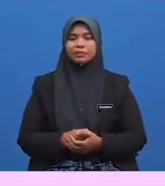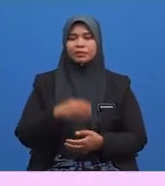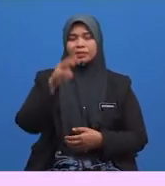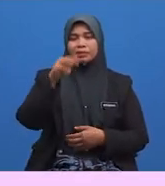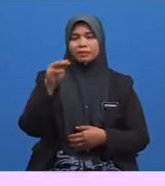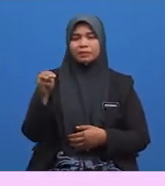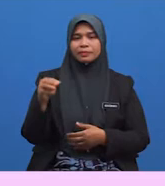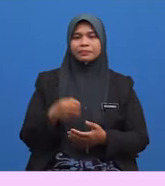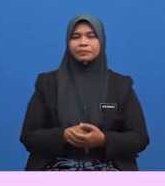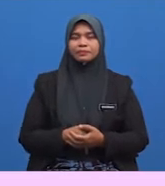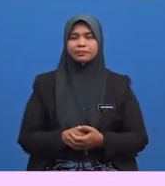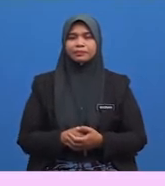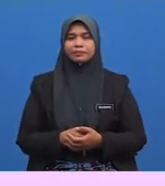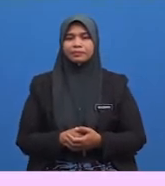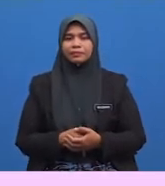Murid-murid,